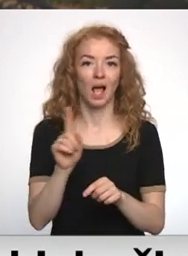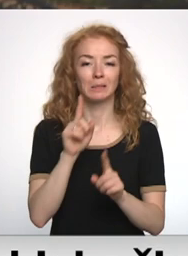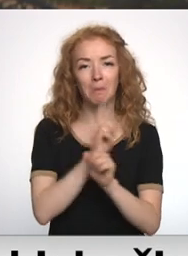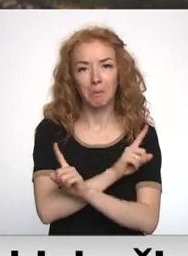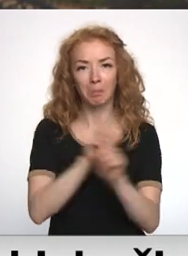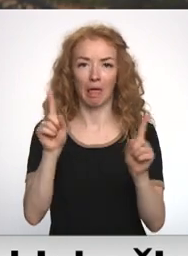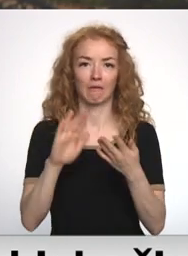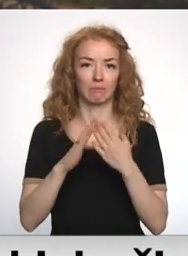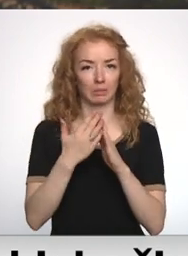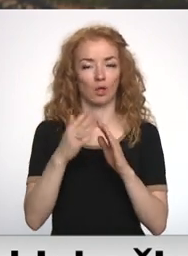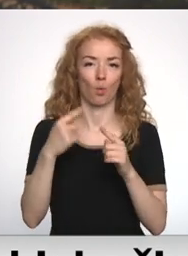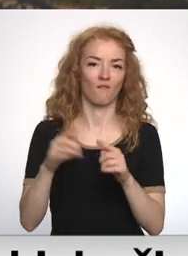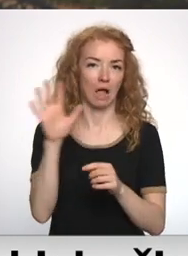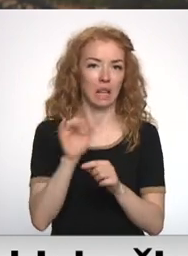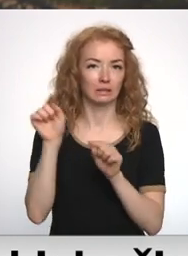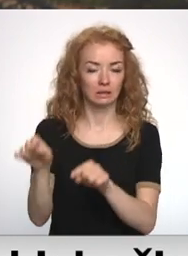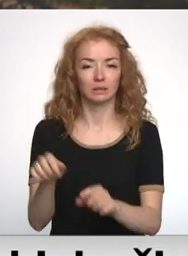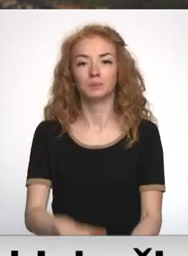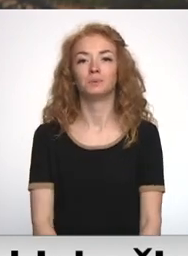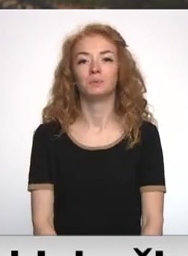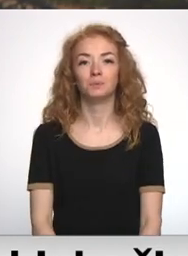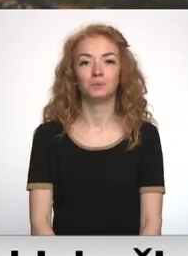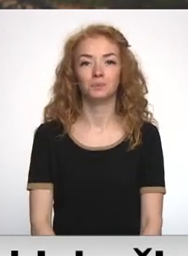eksotiskākos galamērķos. Vairāk stāsta Vitāna Strate.